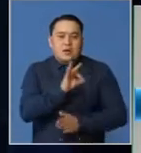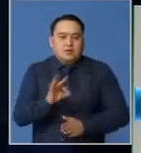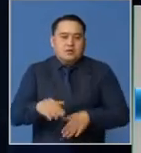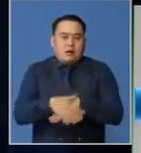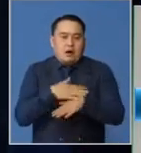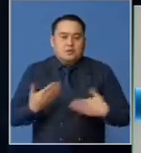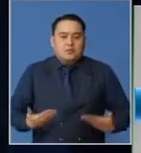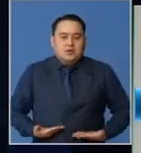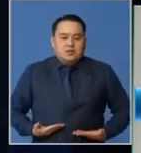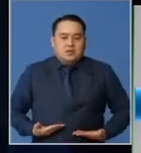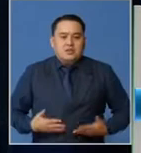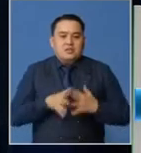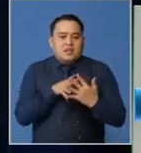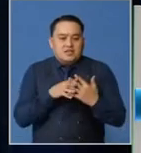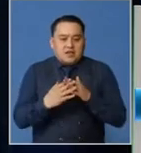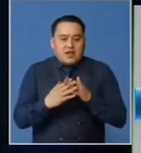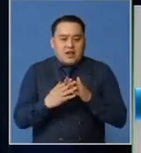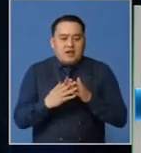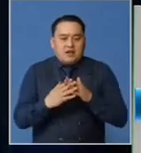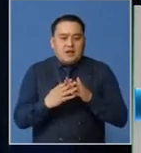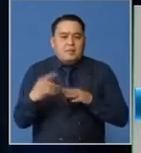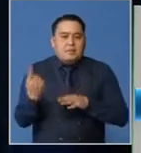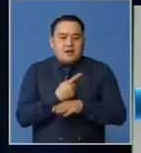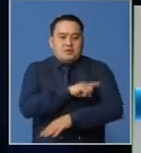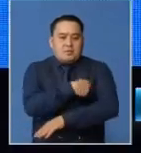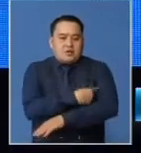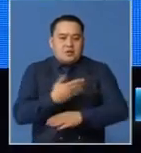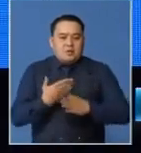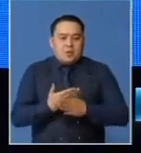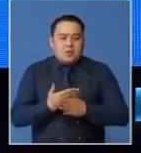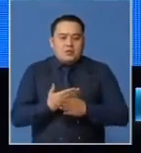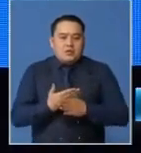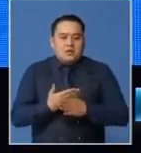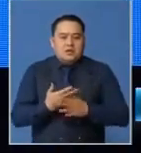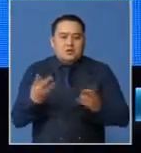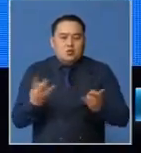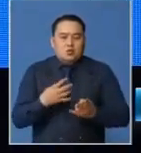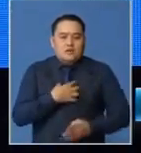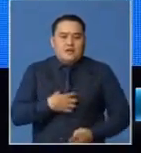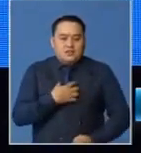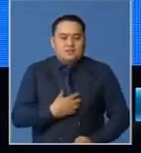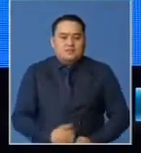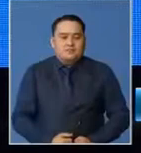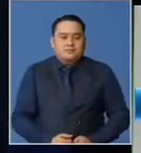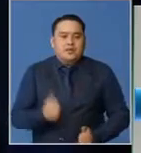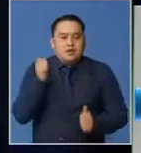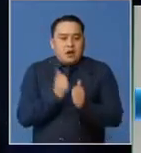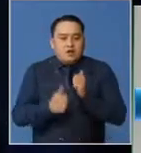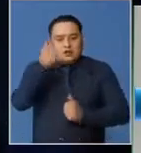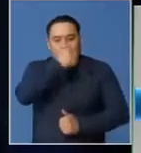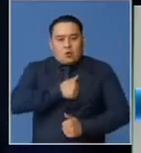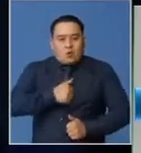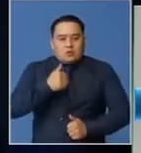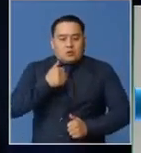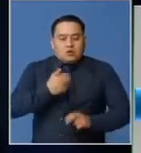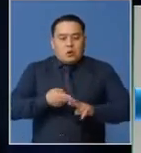населения проживает именно на селе. И вот первичная медицинская помощь, для них, конечно, это очень актуально. Ежегодно, хотя мы